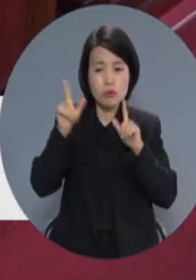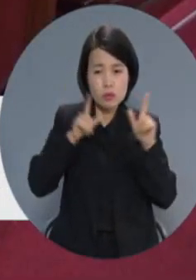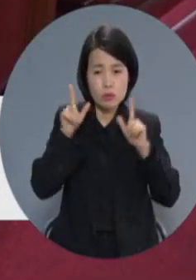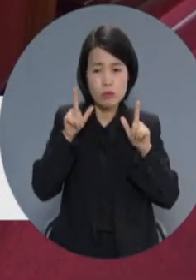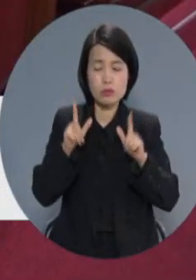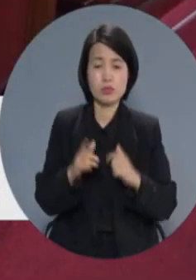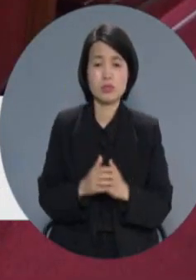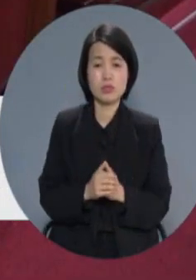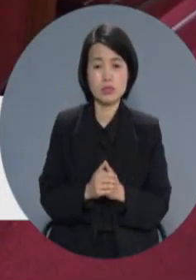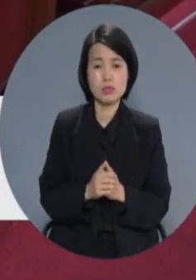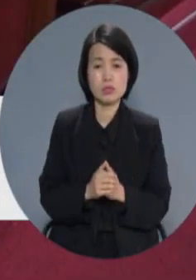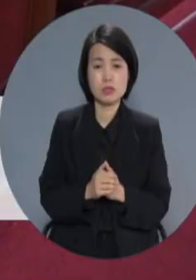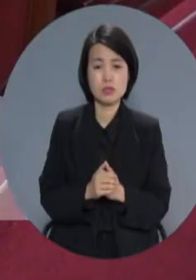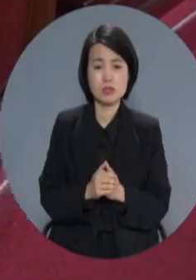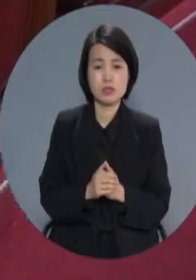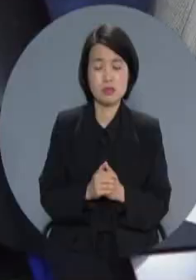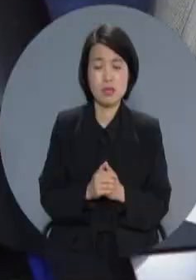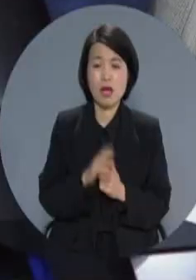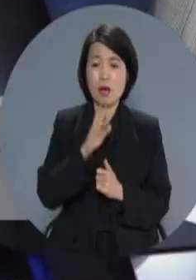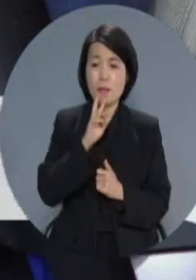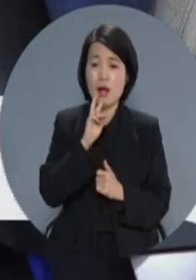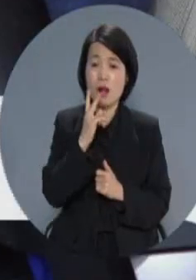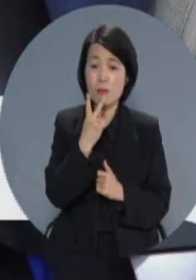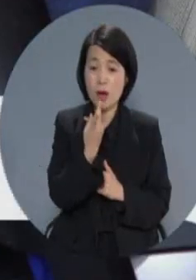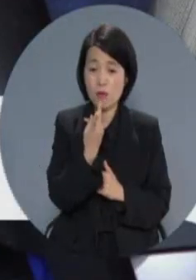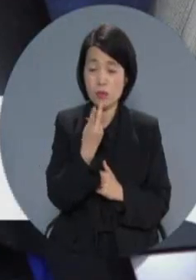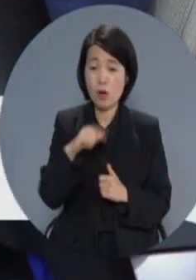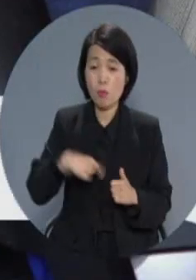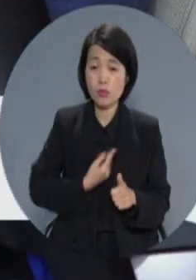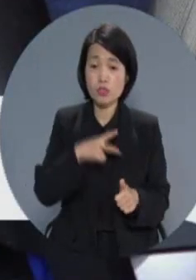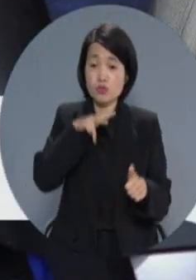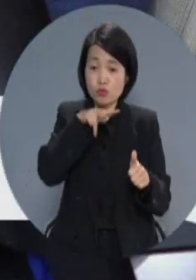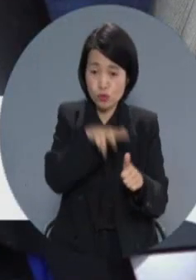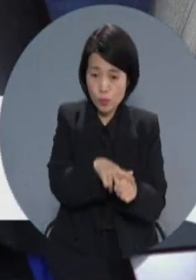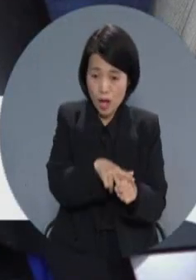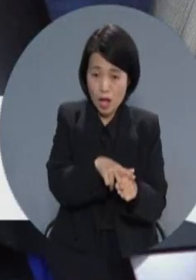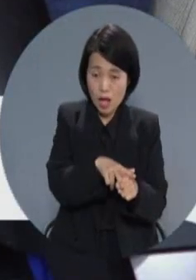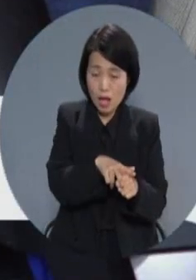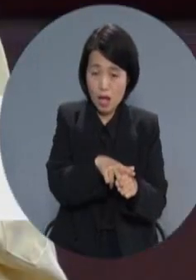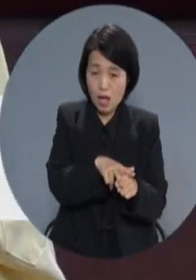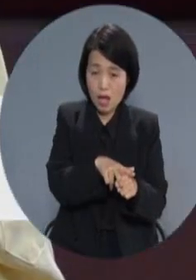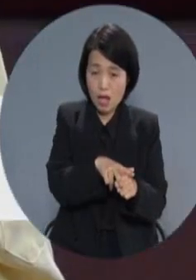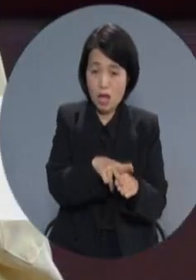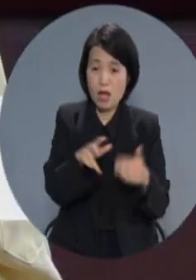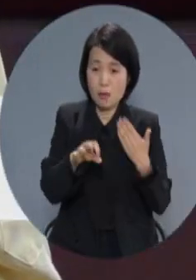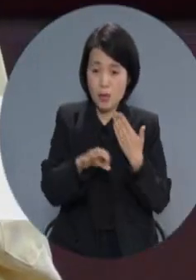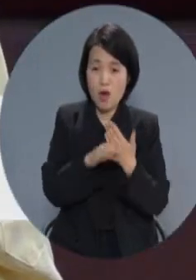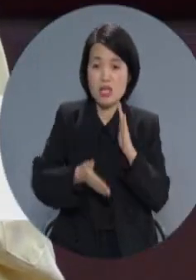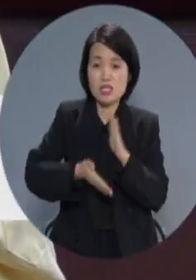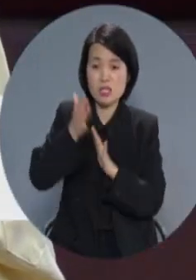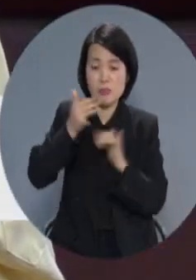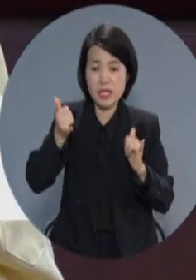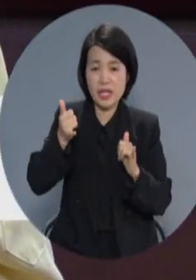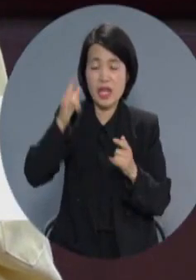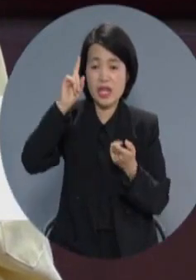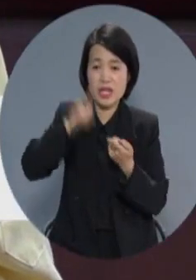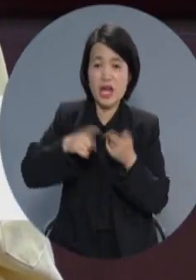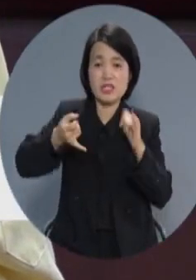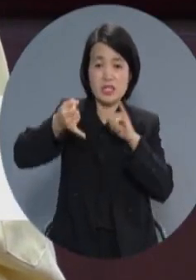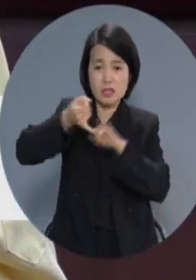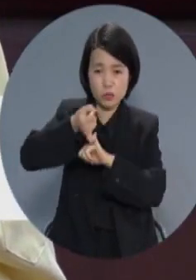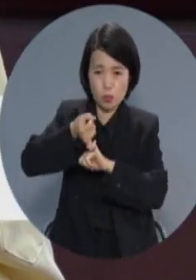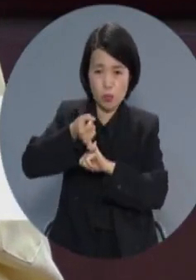행태가 됐든지 여기 다시 비행이 돼서 본인이 출마 의사를 간다는 것 자체는 시민에 대한 그